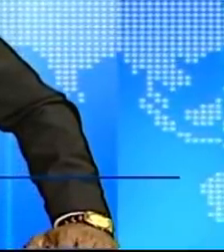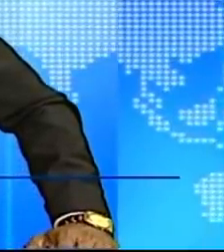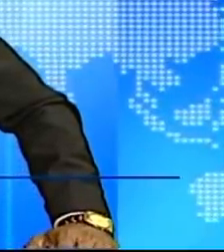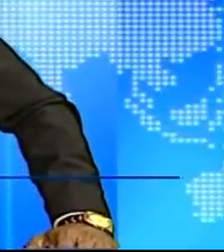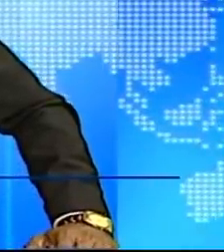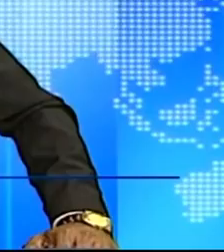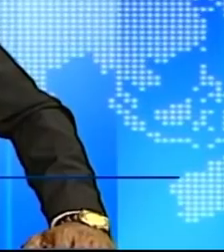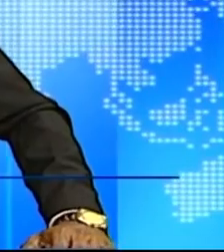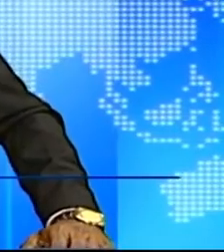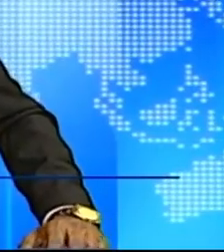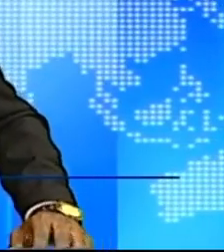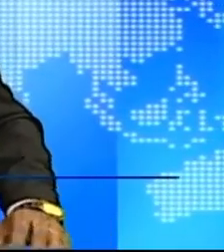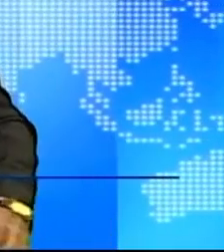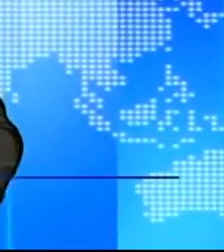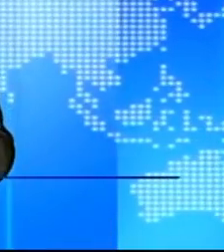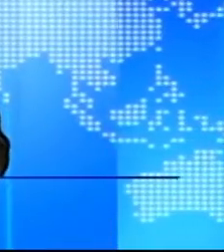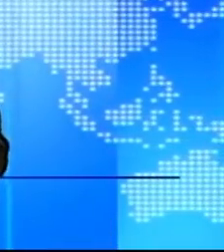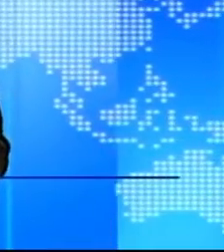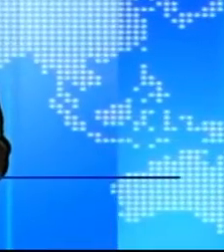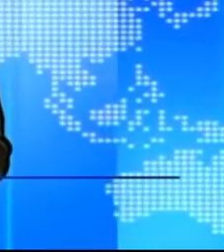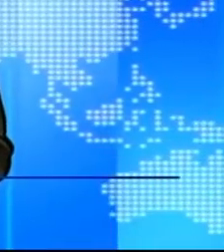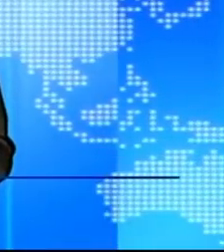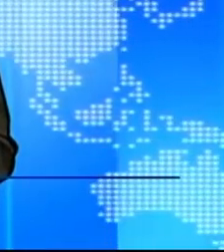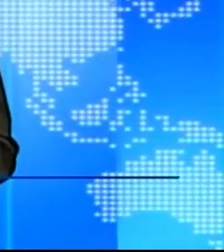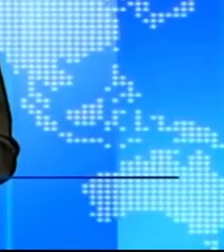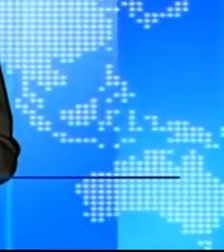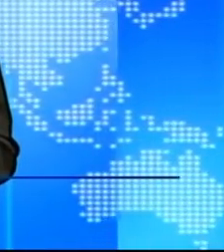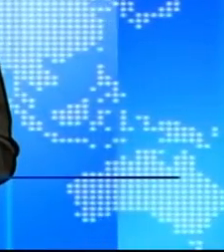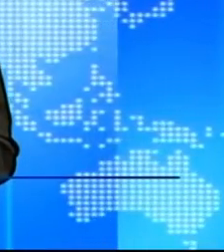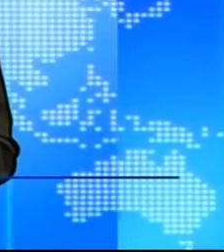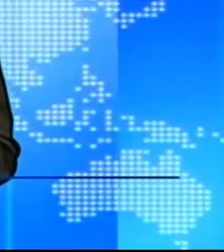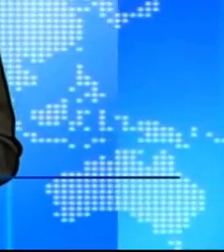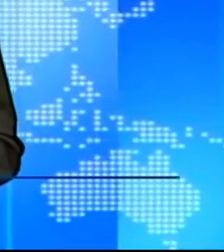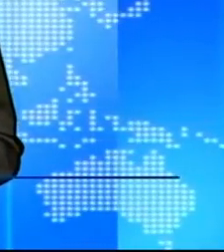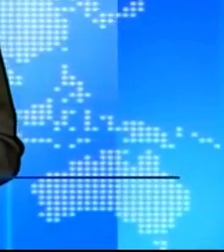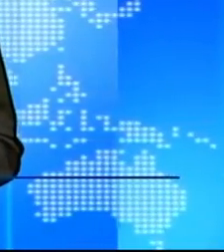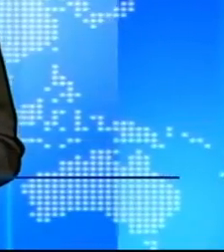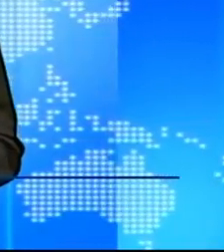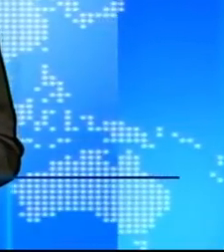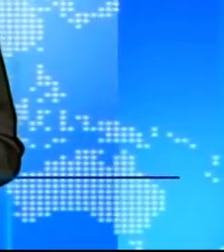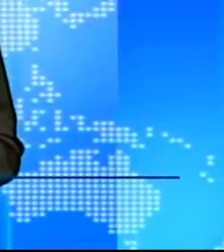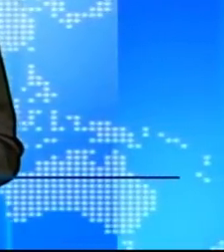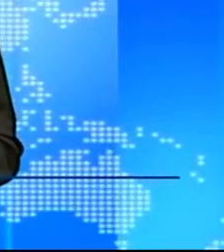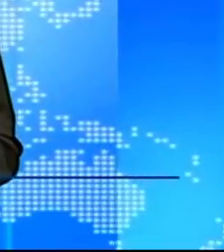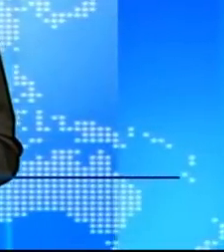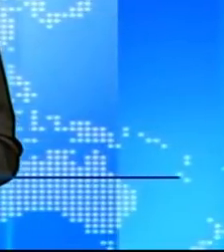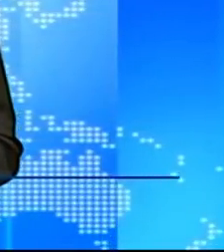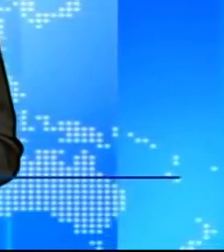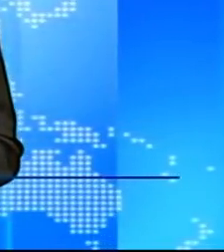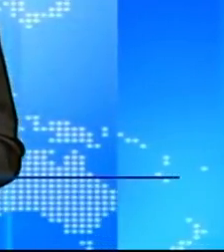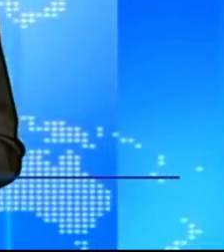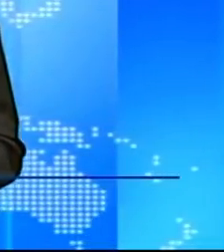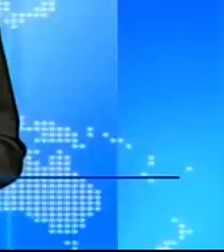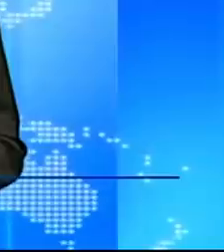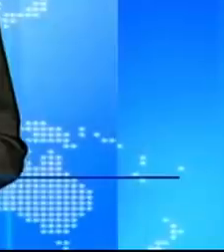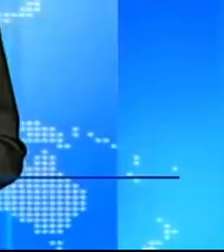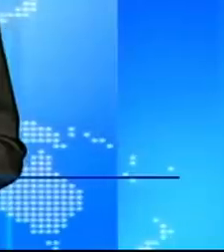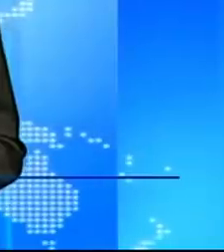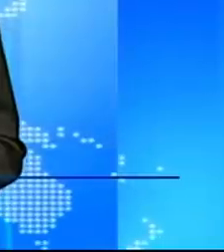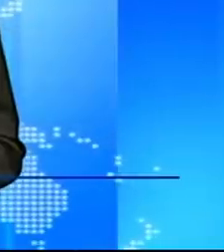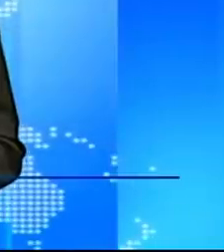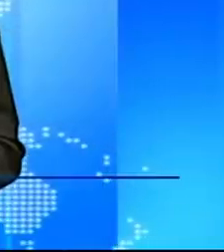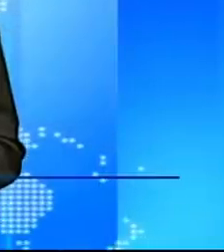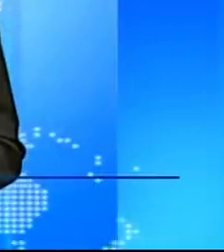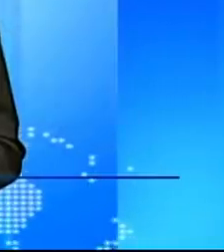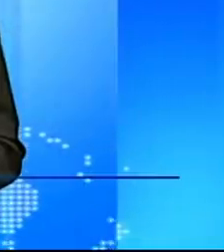l'ordre du jour. En voici les comptes rendus de cette réunion avec les porte-parole du gouvernement et ministre de la Communication et des Médias, Patrick Mouyaya. Je vous propose